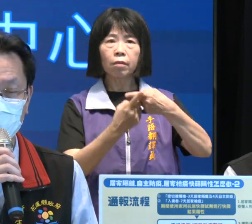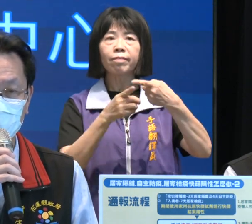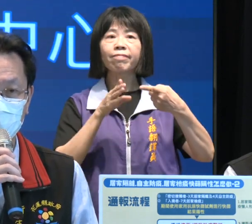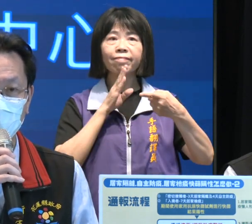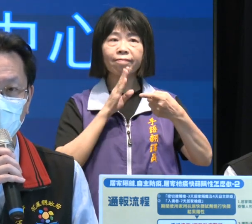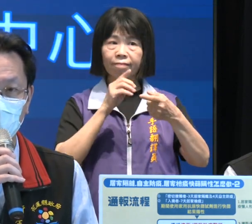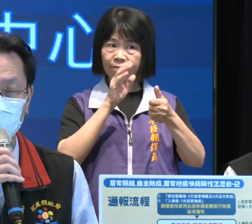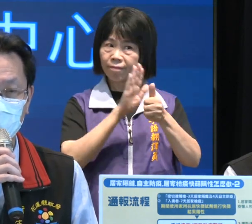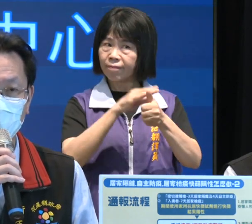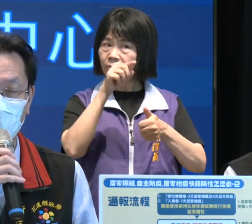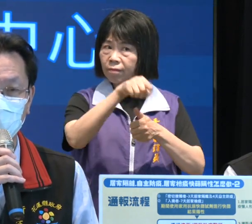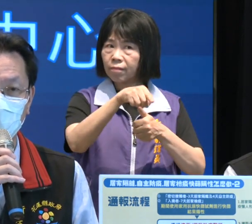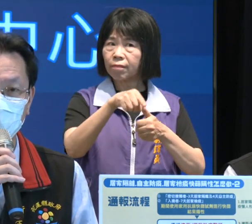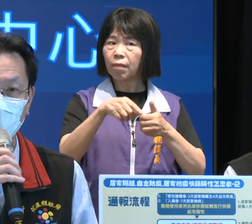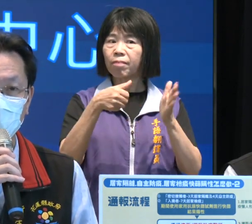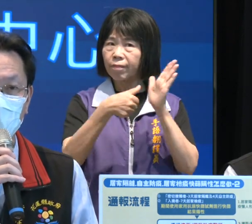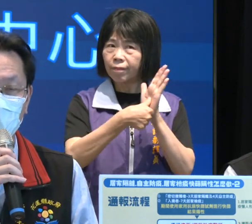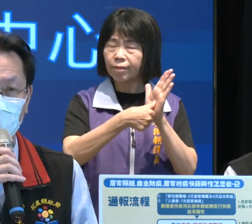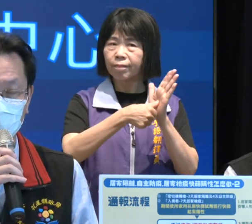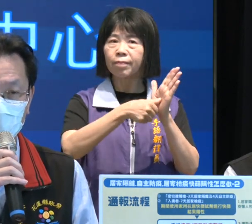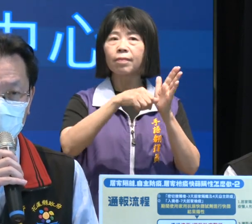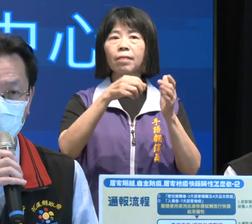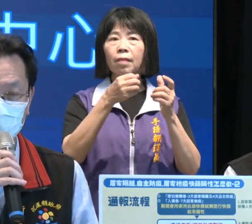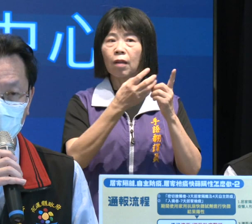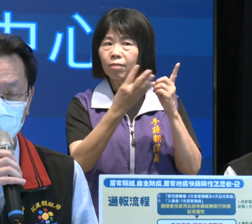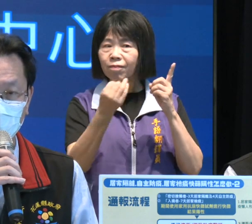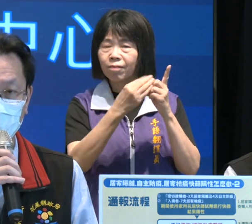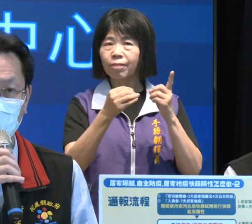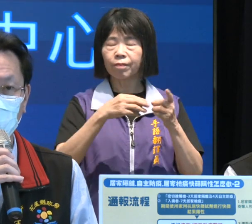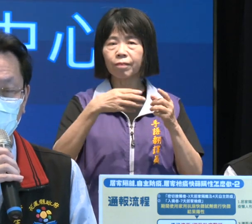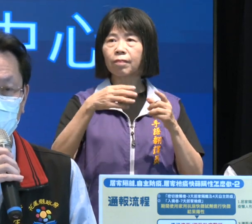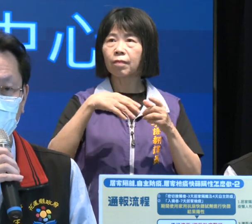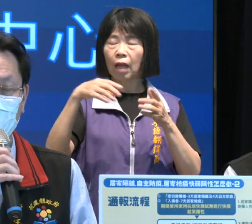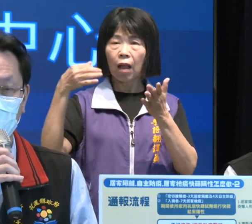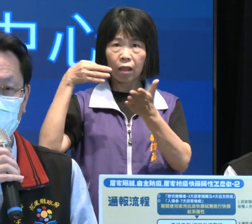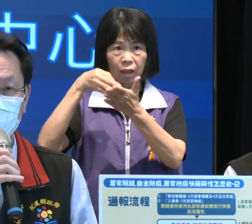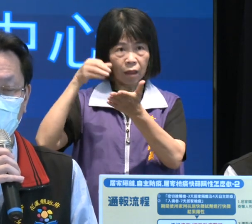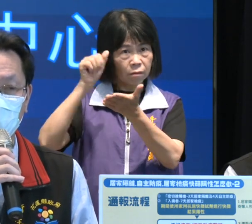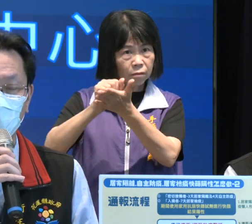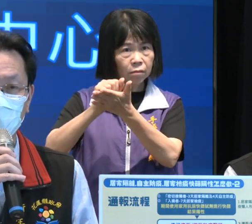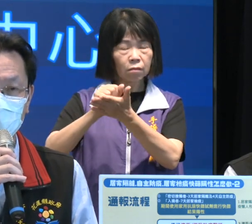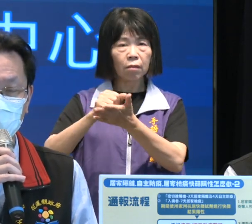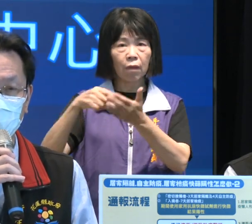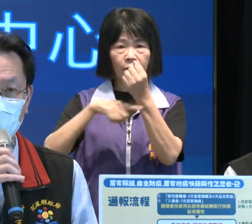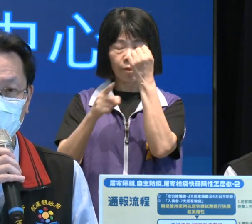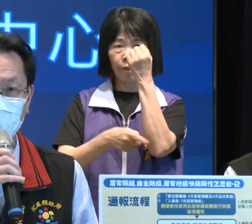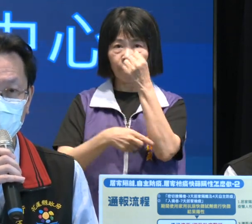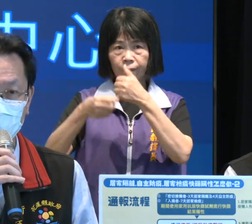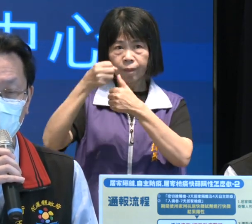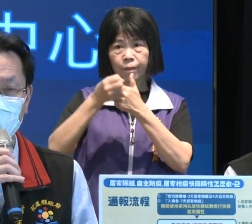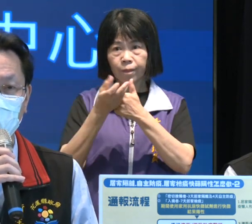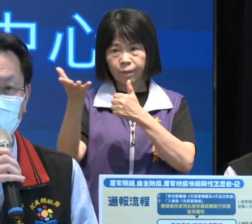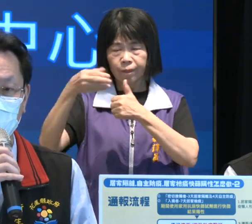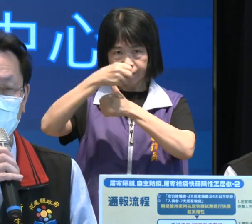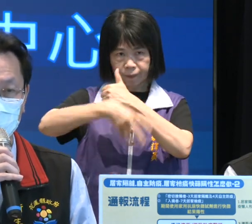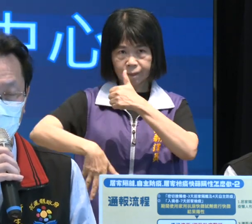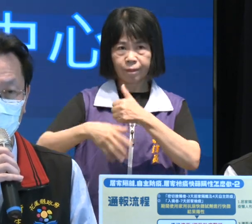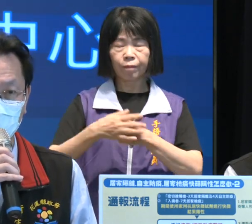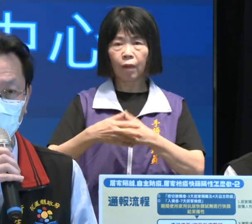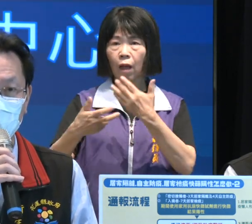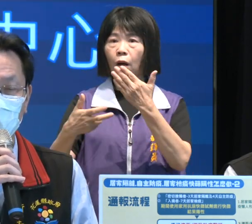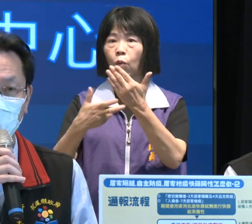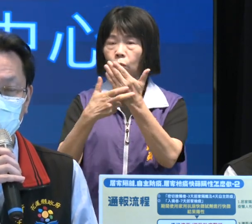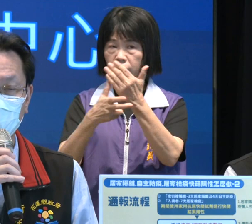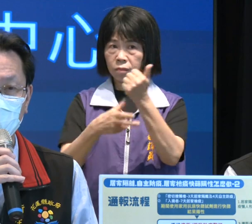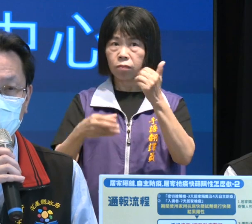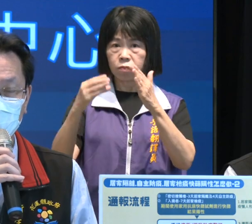将你的资讯啊进到我们的法传系统上去登录。那这样子呢，我们卫生局当然可以知道你是确